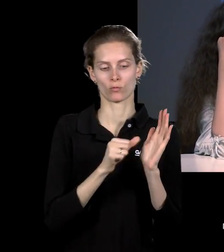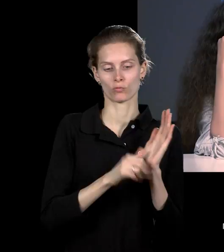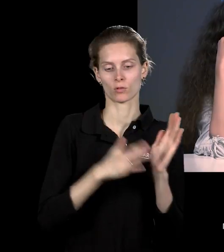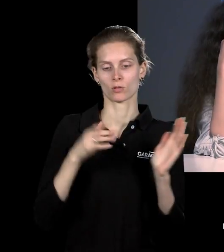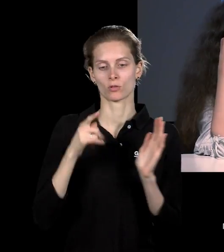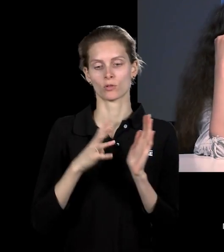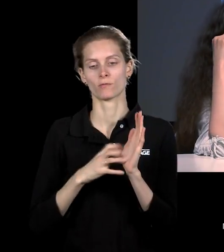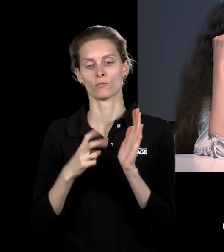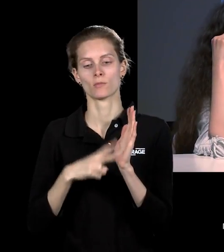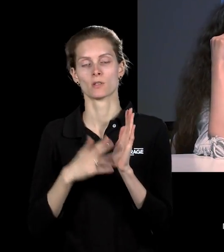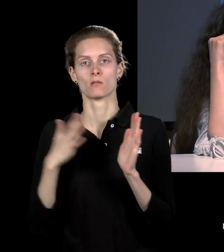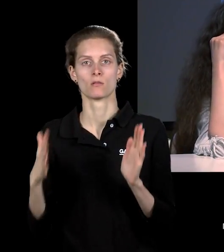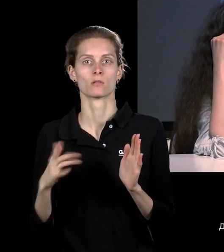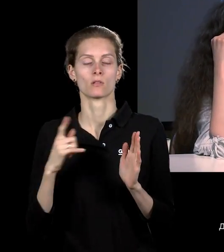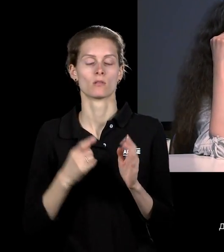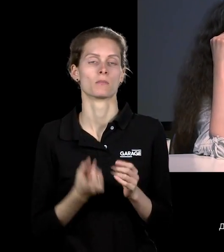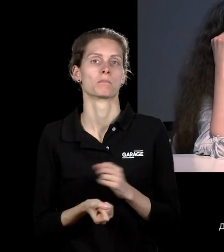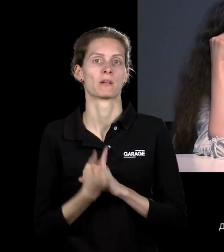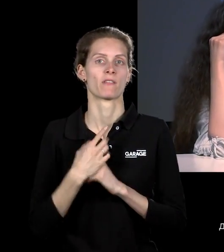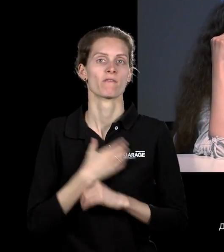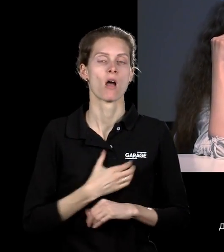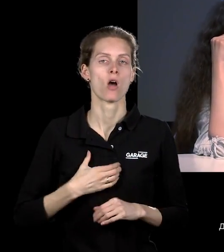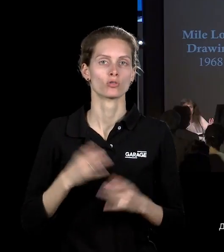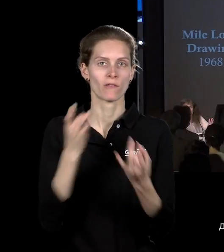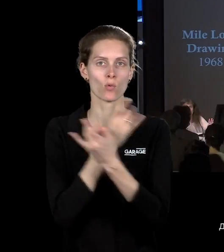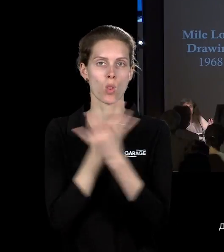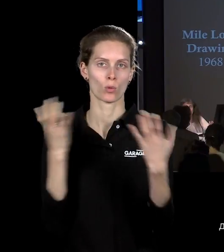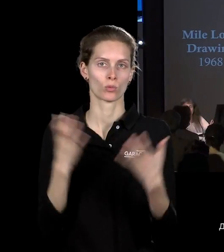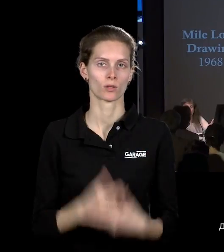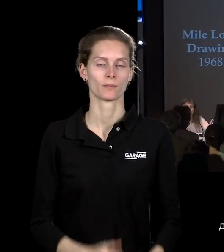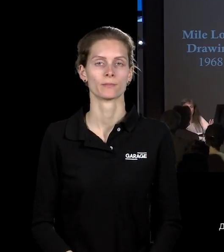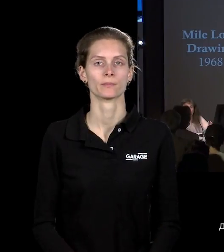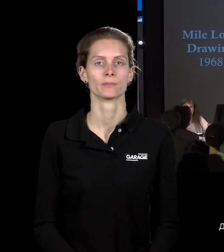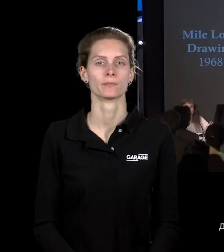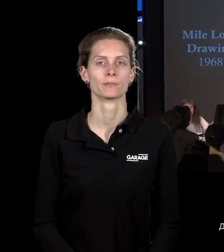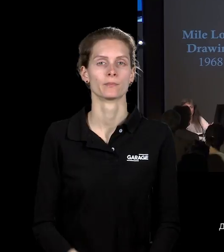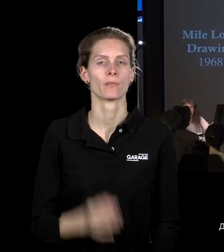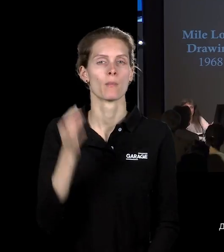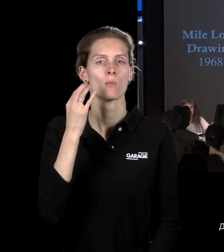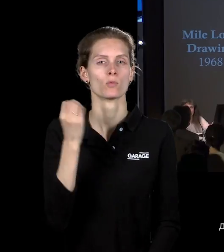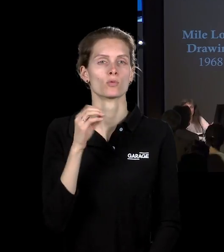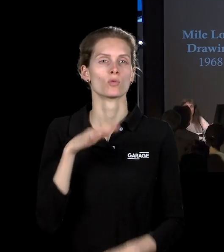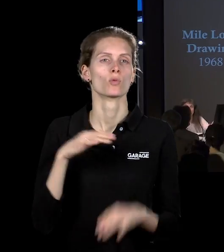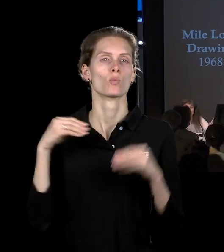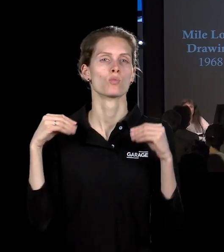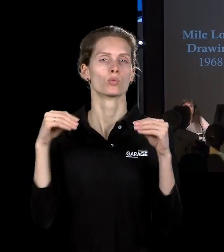70-е годы становится очень важным в культуре. Но оно вообще всегда было важным в культуре. Ну, помните, там, не знаю, пустыня